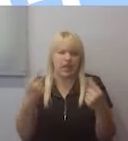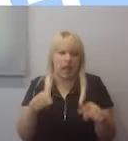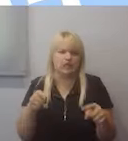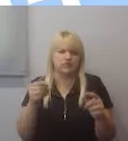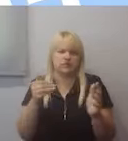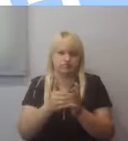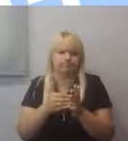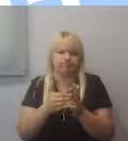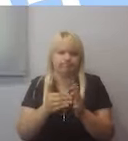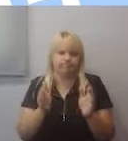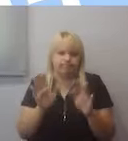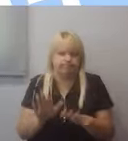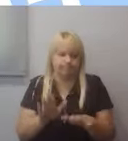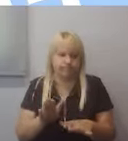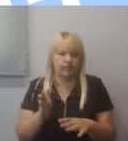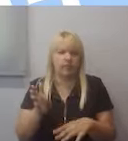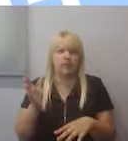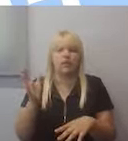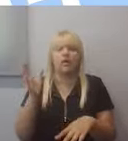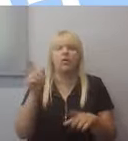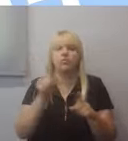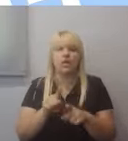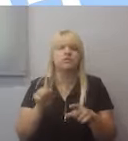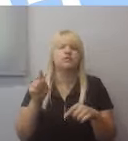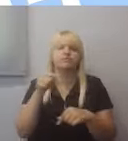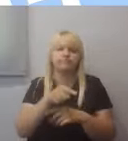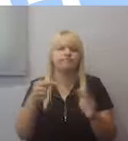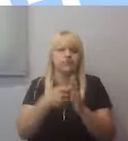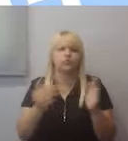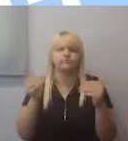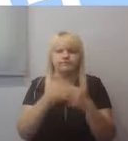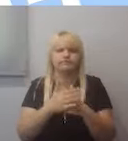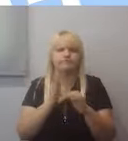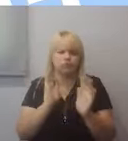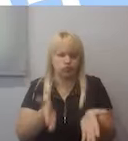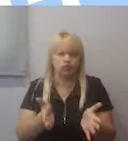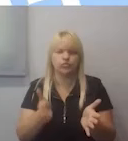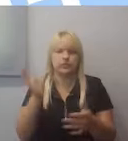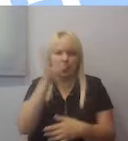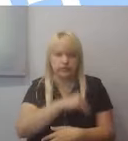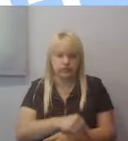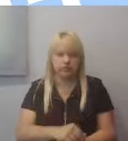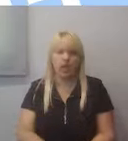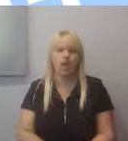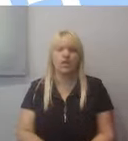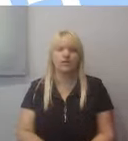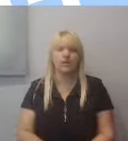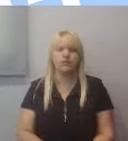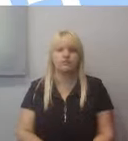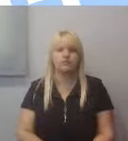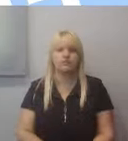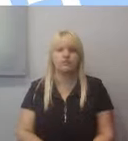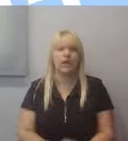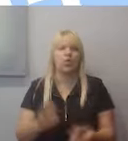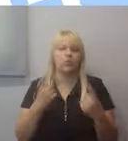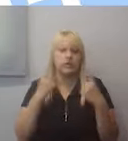punkts lai arī tajā punktā būtu iespēja patverērties ja tātad lai tur būtu patverne nu un ideālā